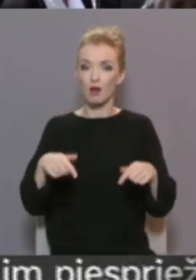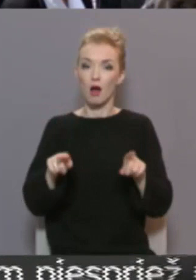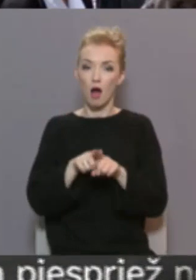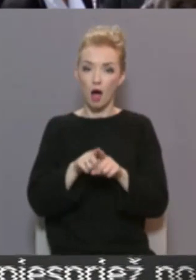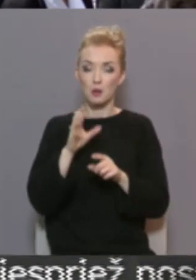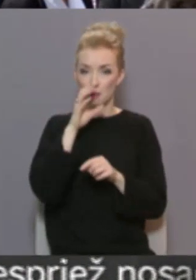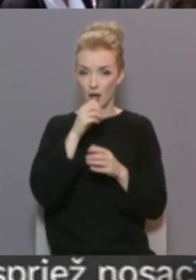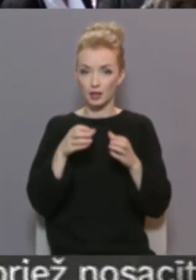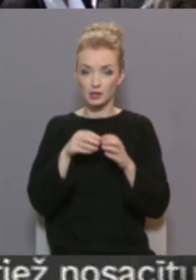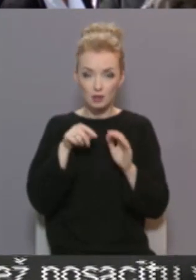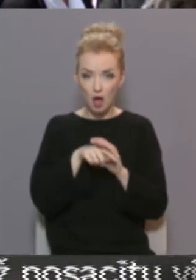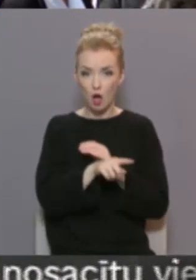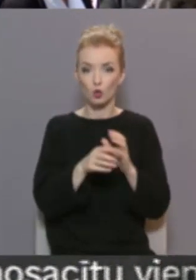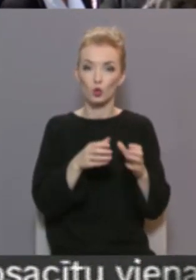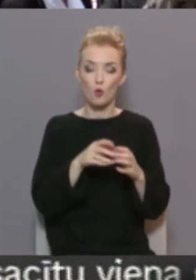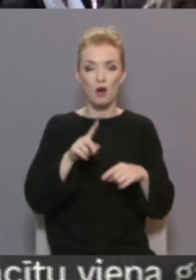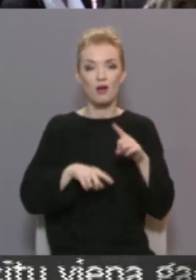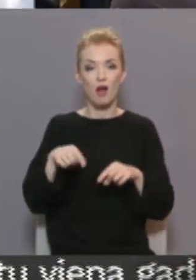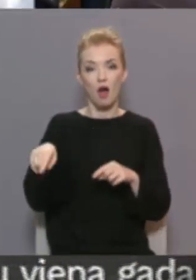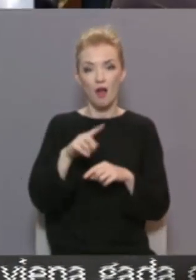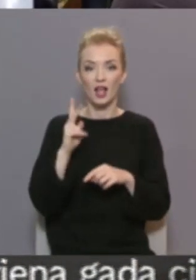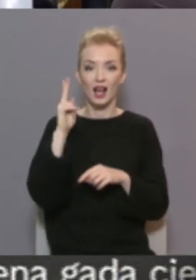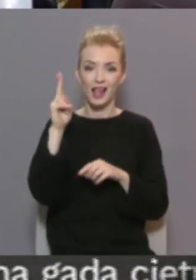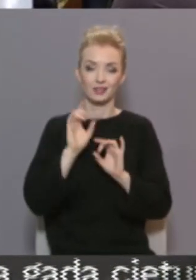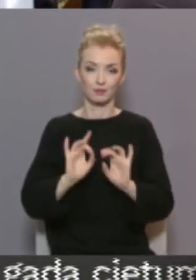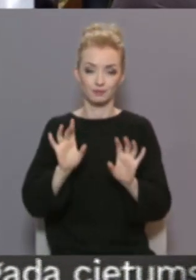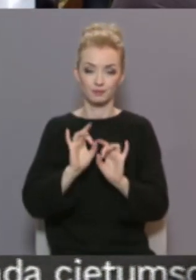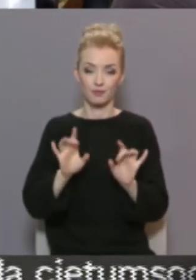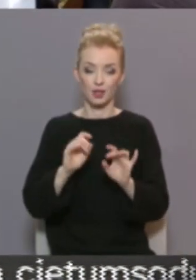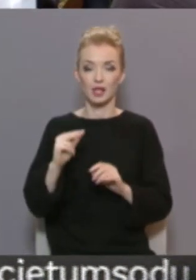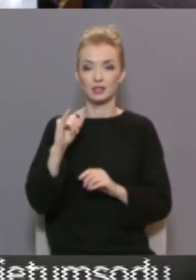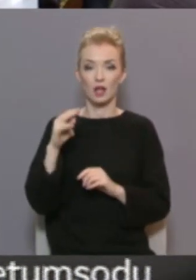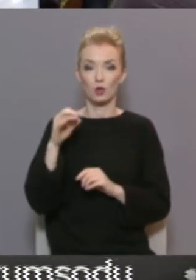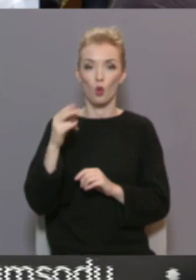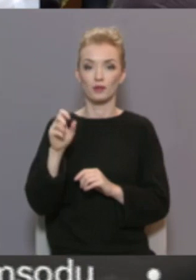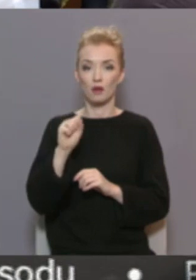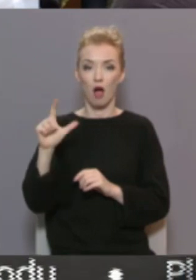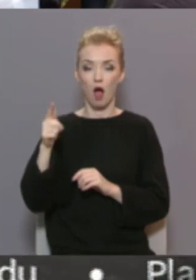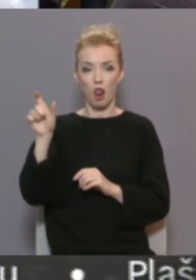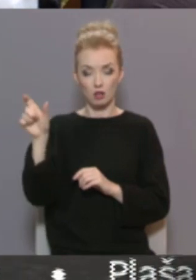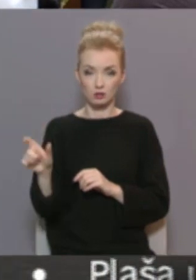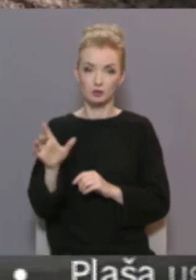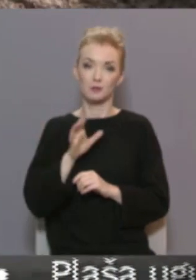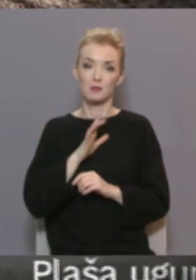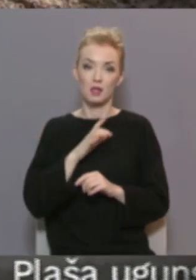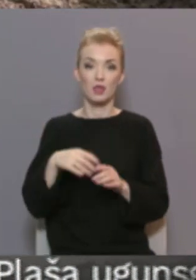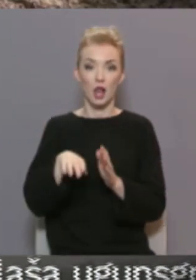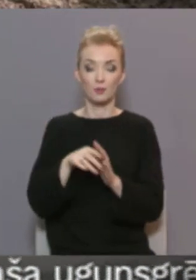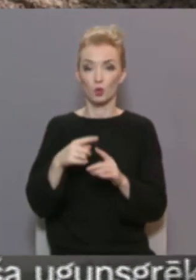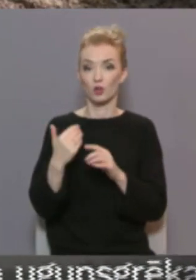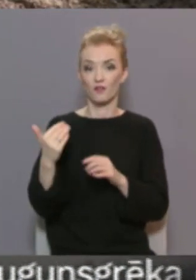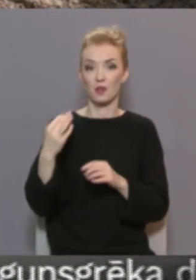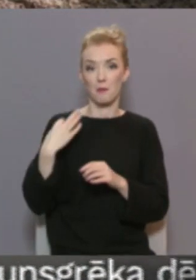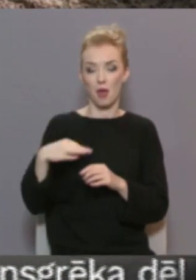partizānu grupai pietuvinātu cilvēku liecības. Ziedonis Āls bija viens no grupas dalībniekiem, un viņa meita spilgti atceras